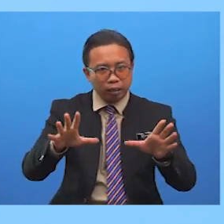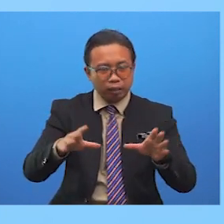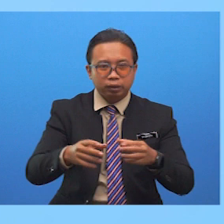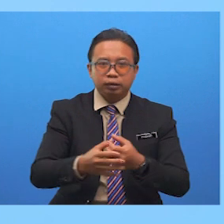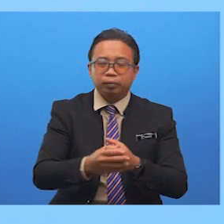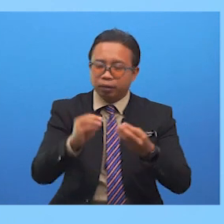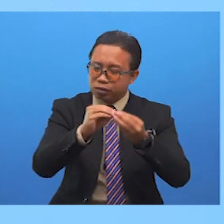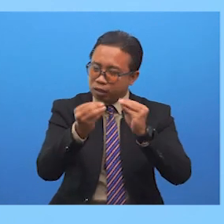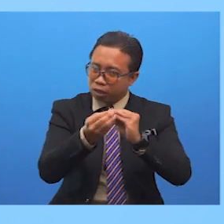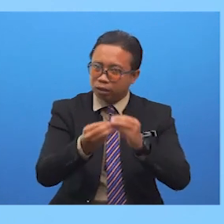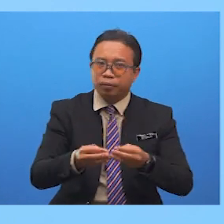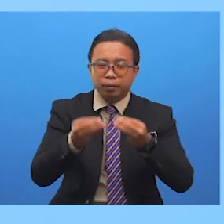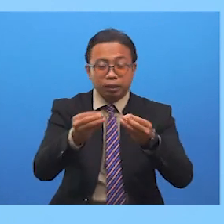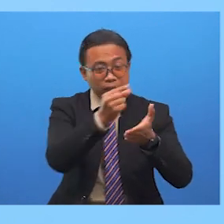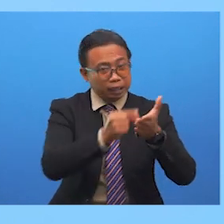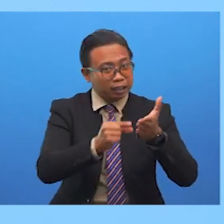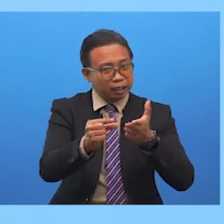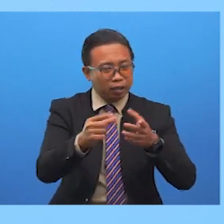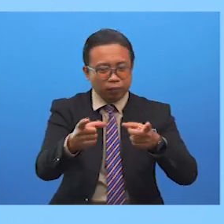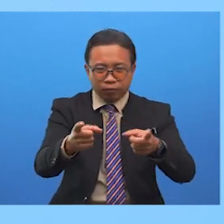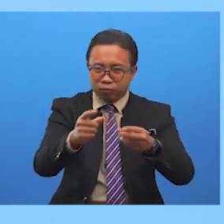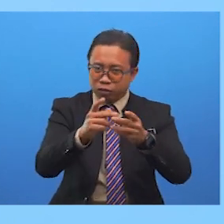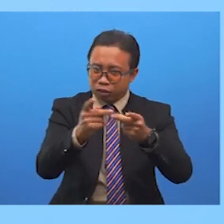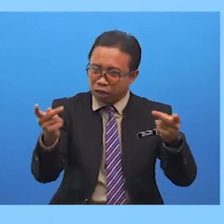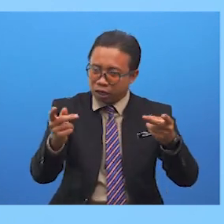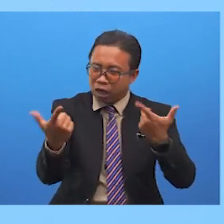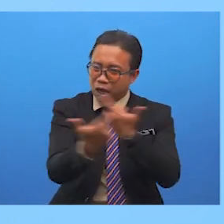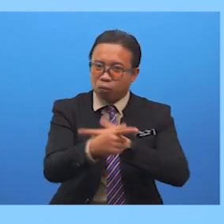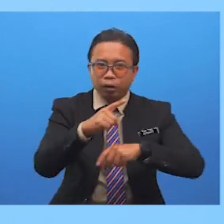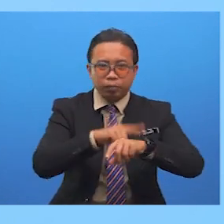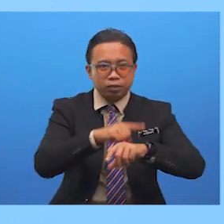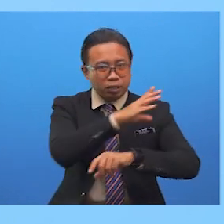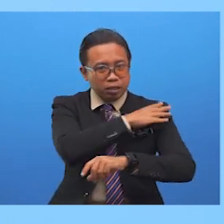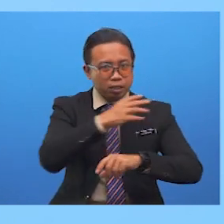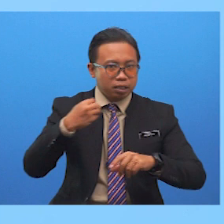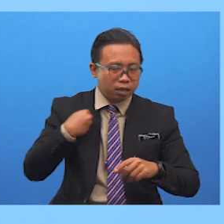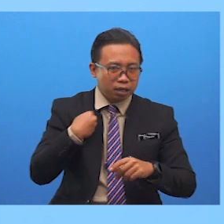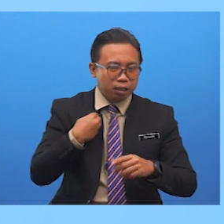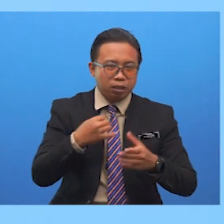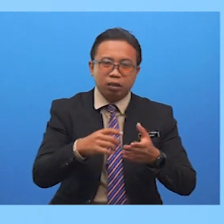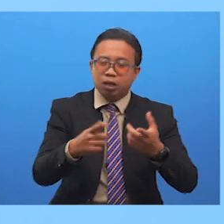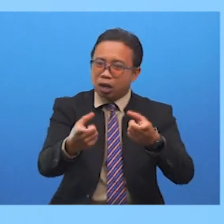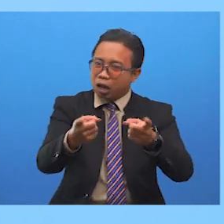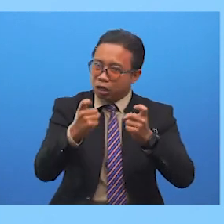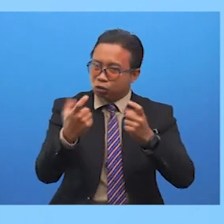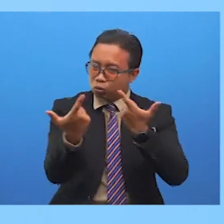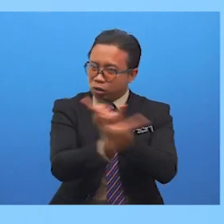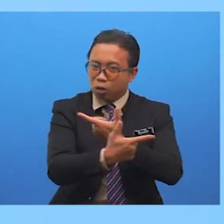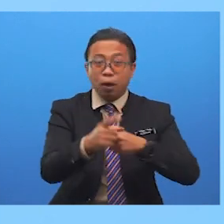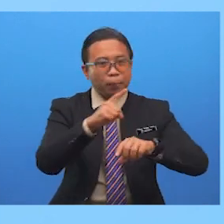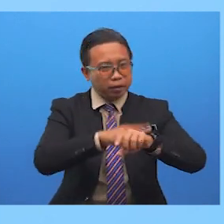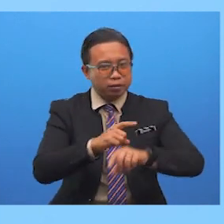menyelesaikan masalah bagi grafik jarak melawan masa dan juga bagi graph laju